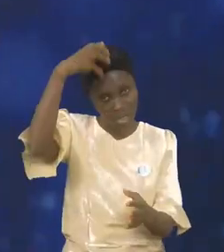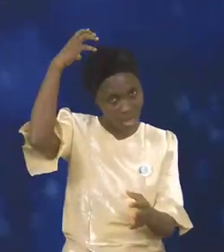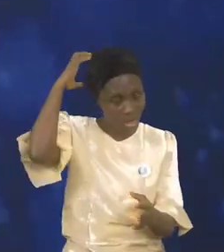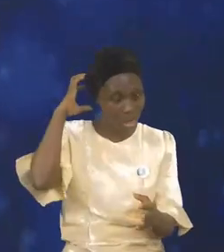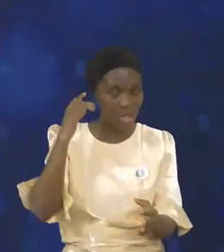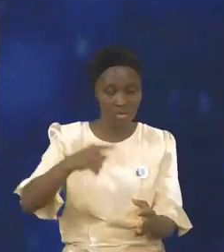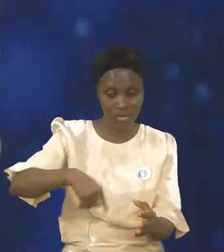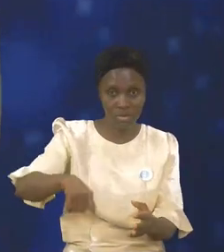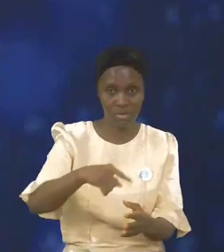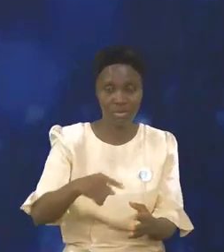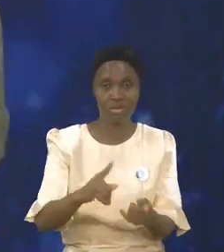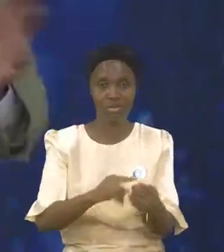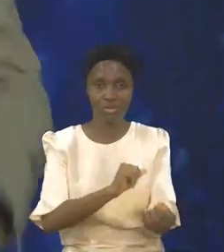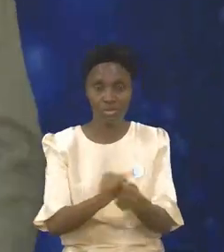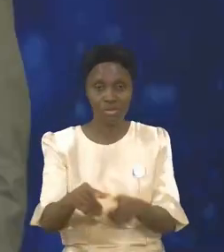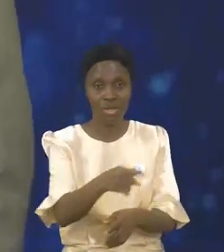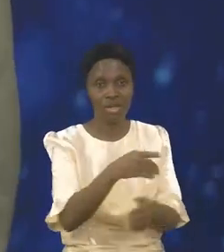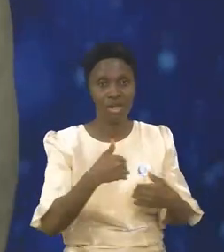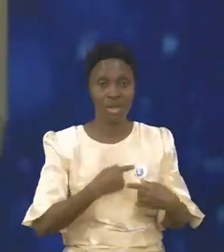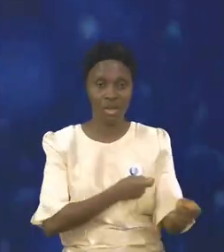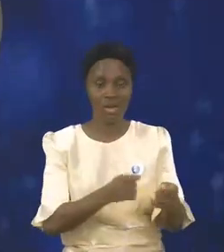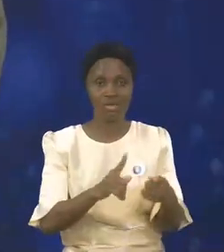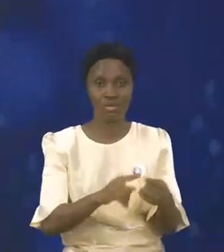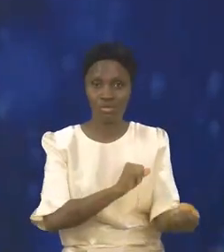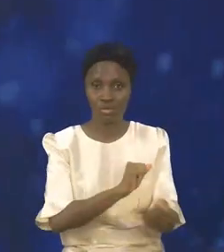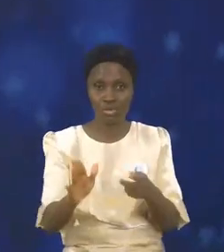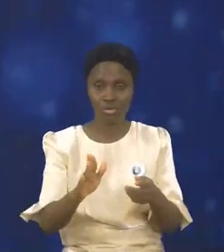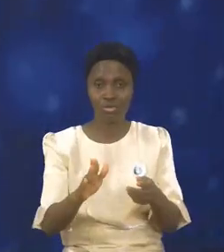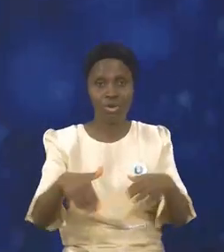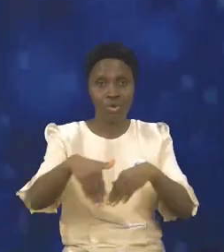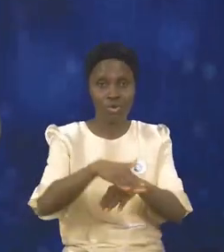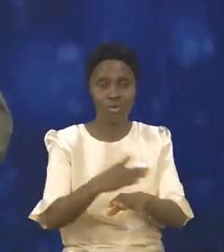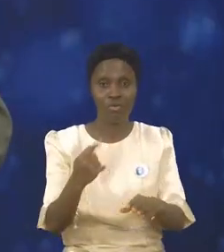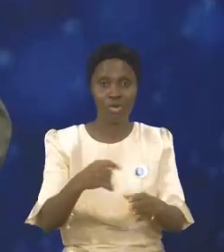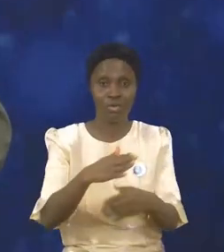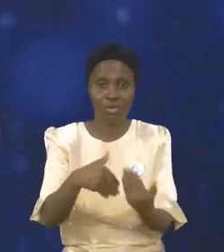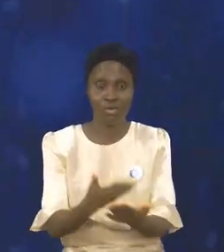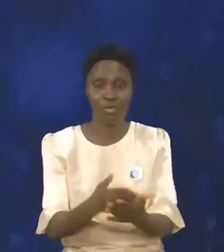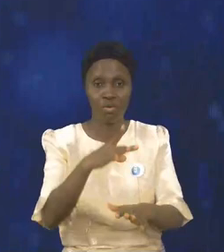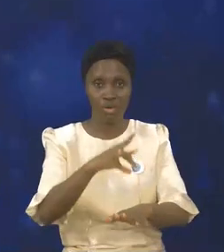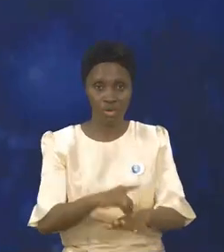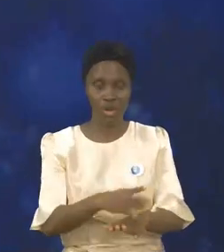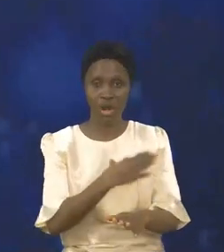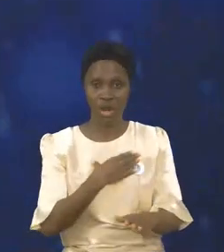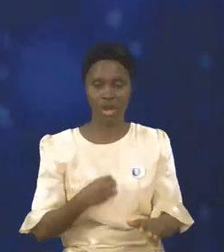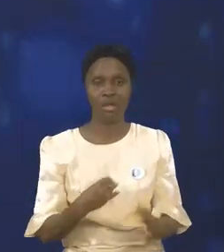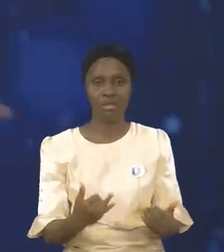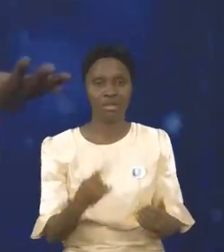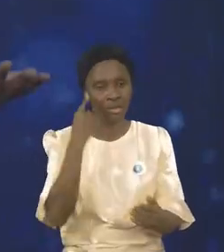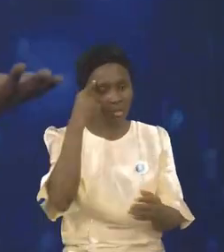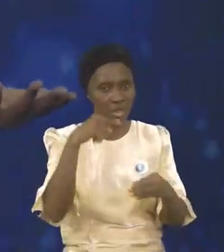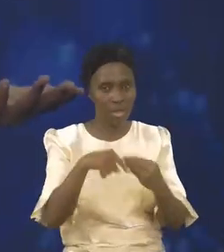dans la fosse au lion ou dans le feu, alors ils ont la dévorer, ils ont la domination pour dévorer